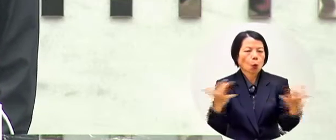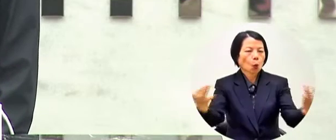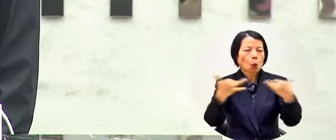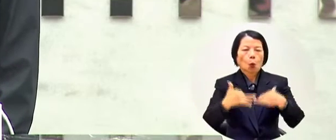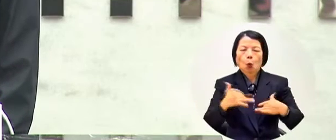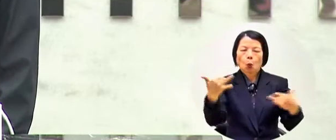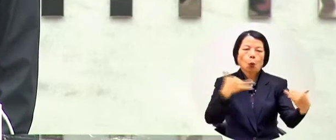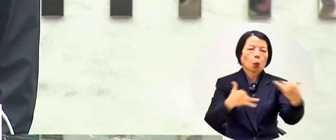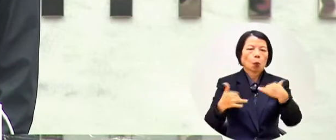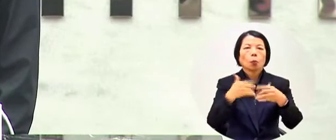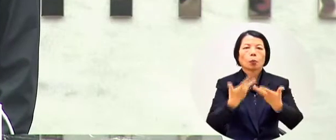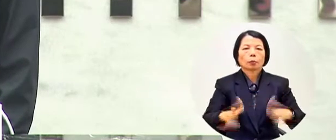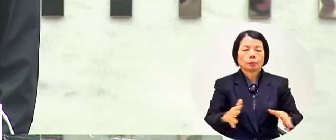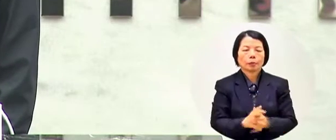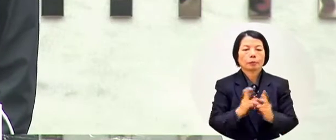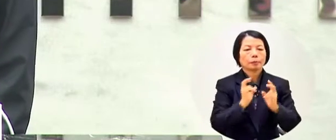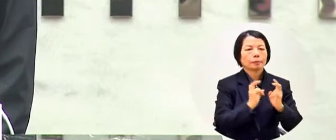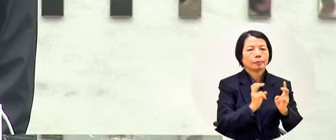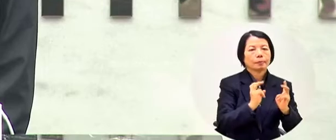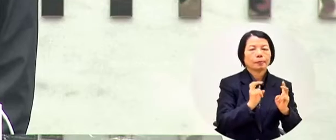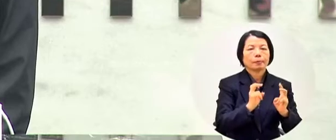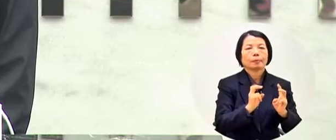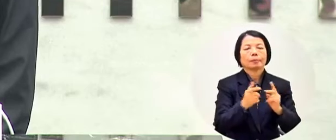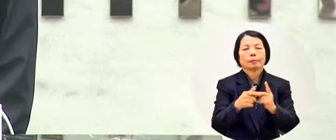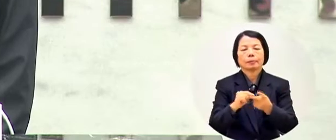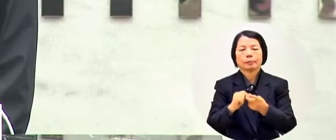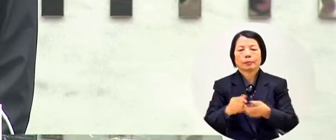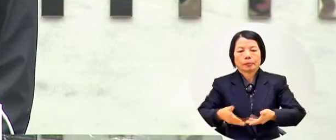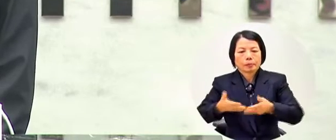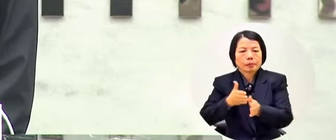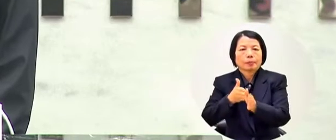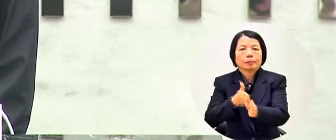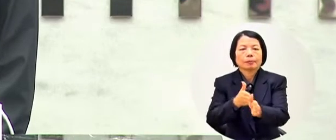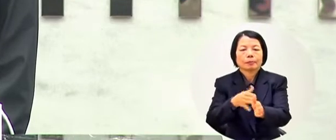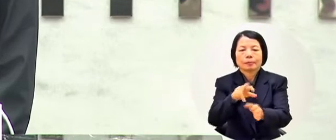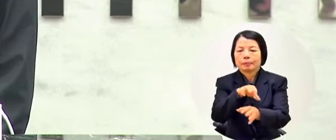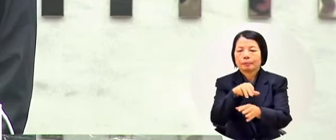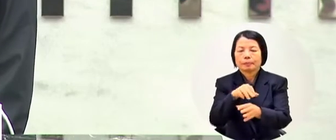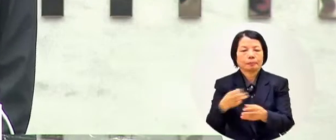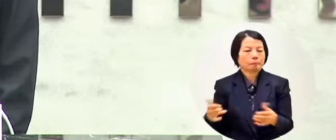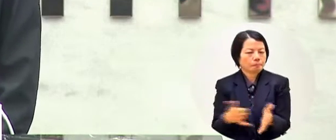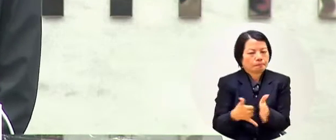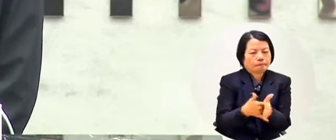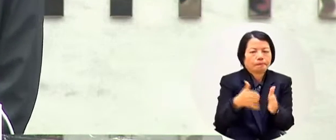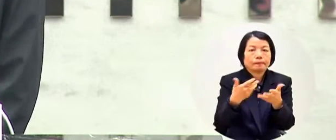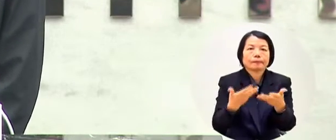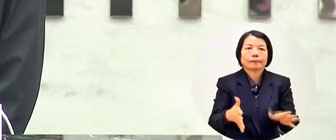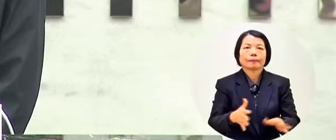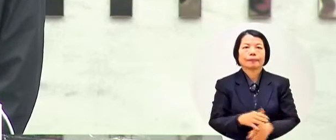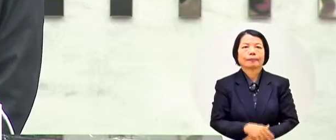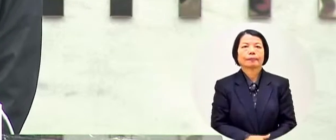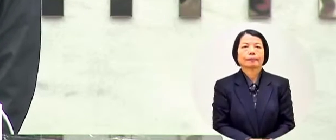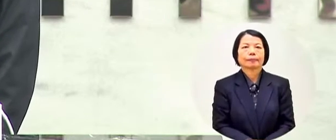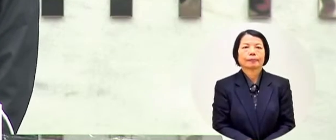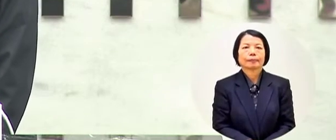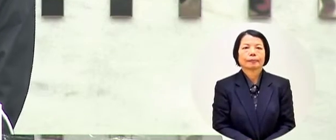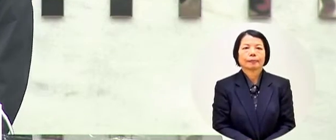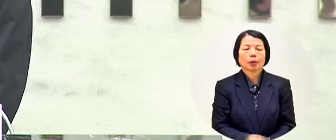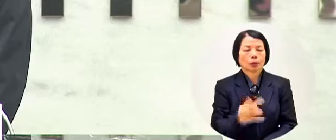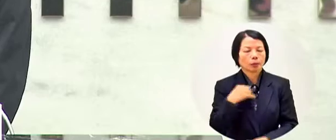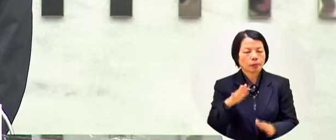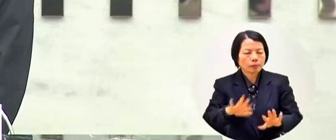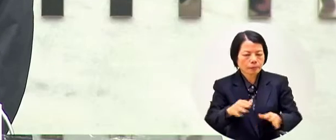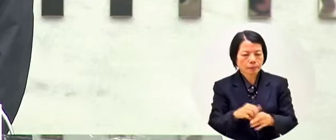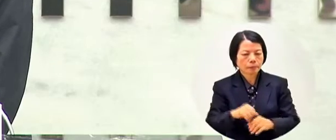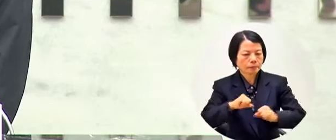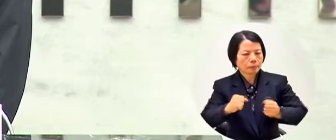运、轻轨运量也创下最新高的纪录。但是我深切了解，人